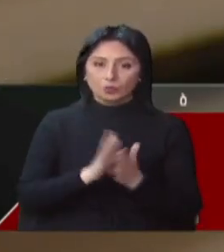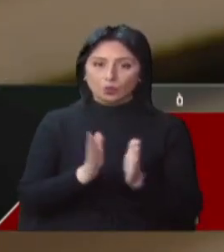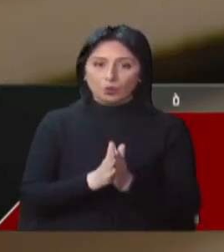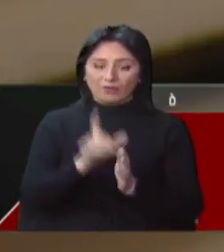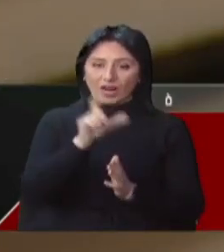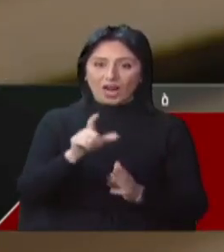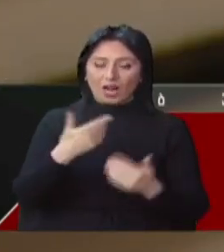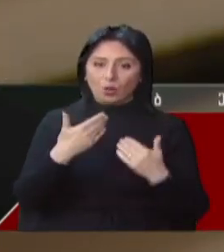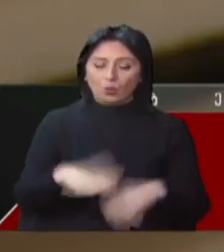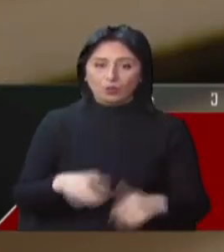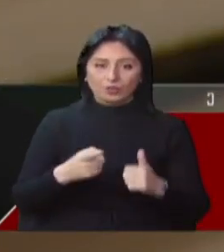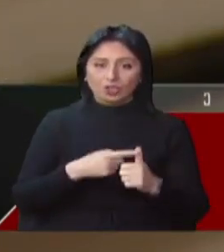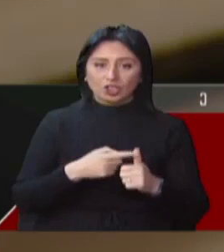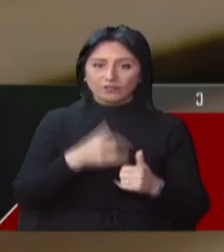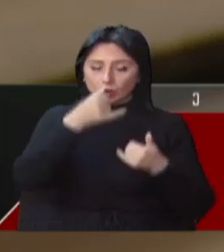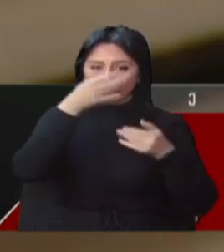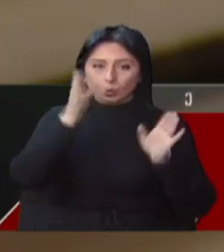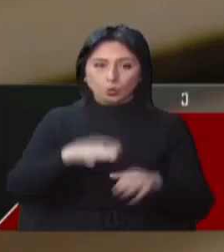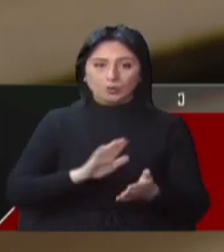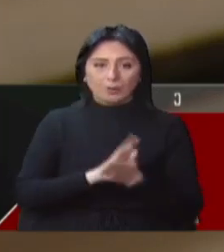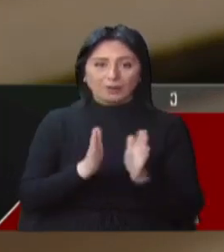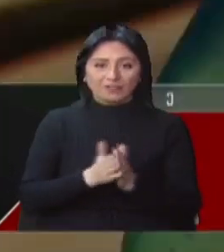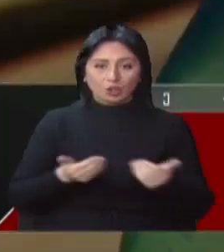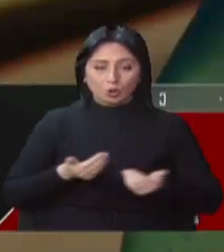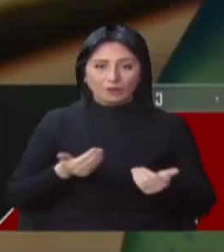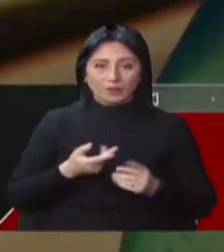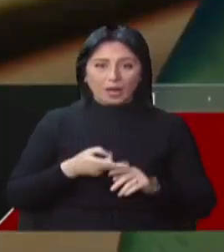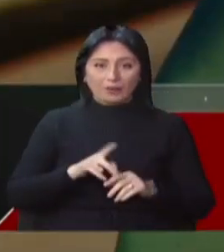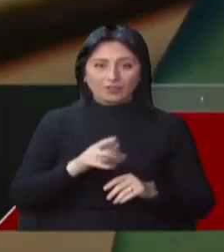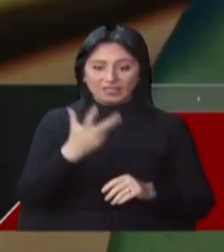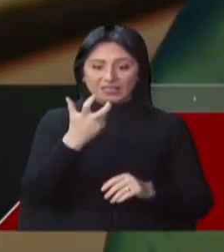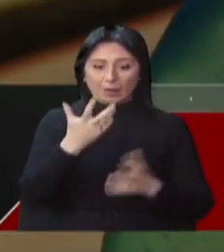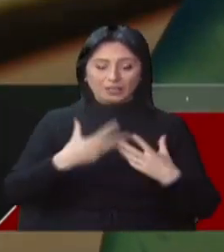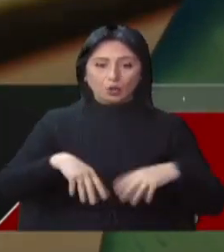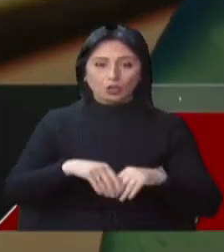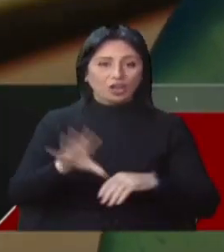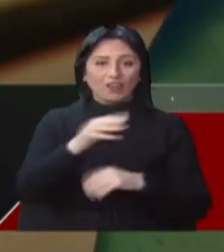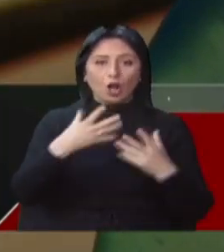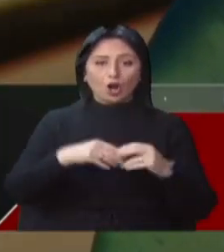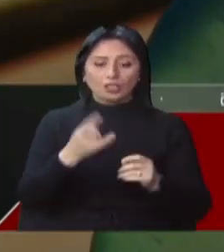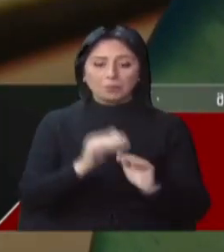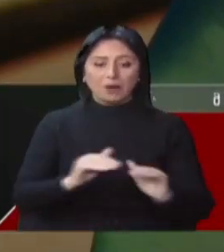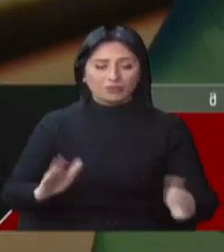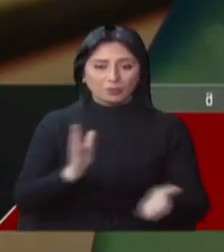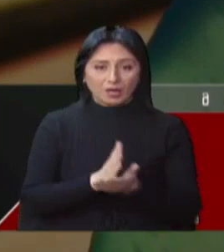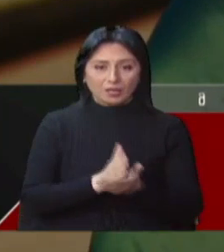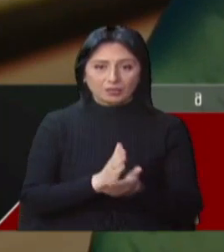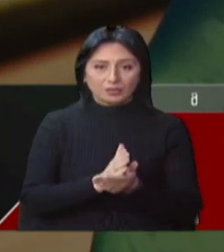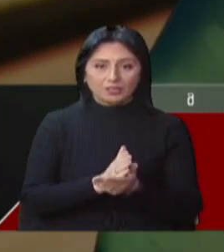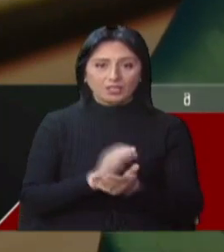მდგომარეობა და ხალხი იმდენად უკვე შეუძლებელ პირობებში ცხოვრობს. ამასამდე ოჯახია, ყველა ოჯახში არის მცირეწლოვანი